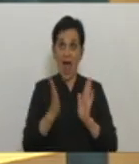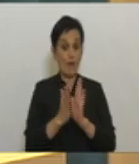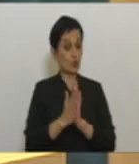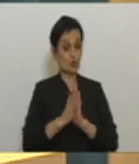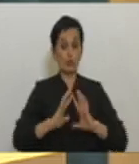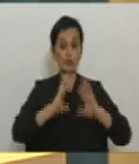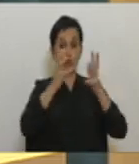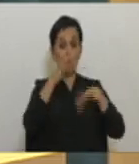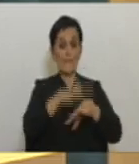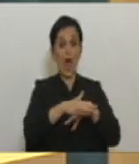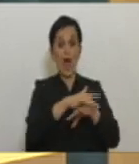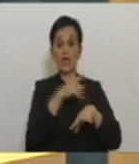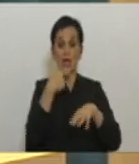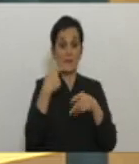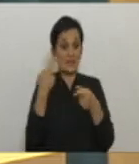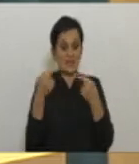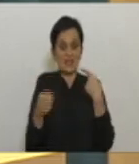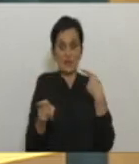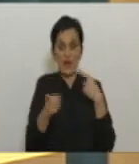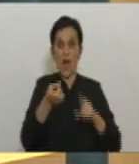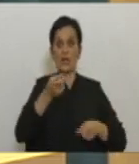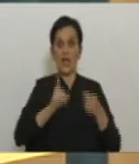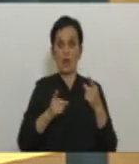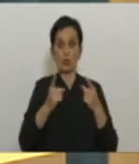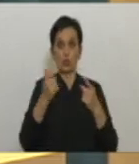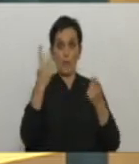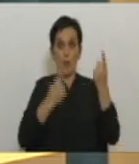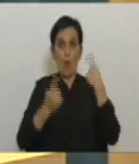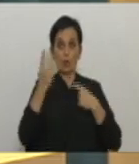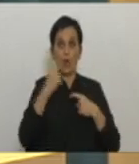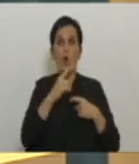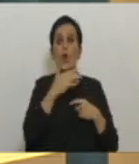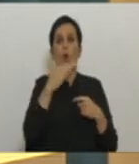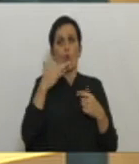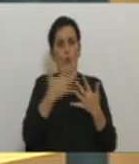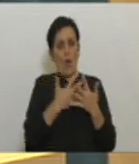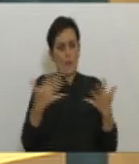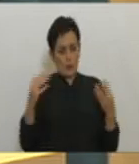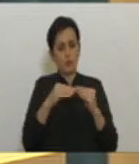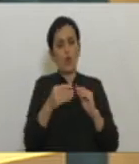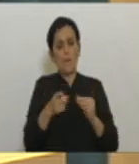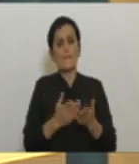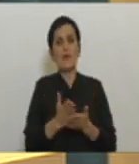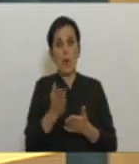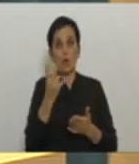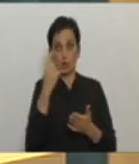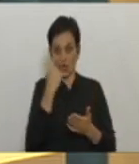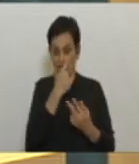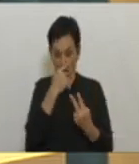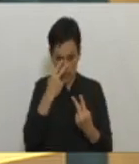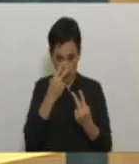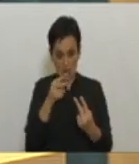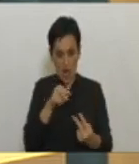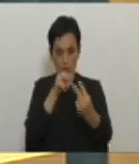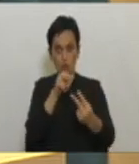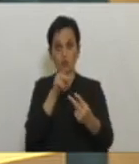სოფლიო ბანკი გეუბნება აბსოლუტურად სხვა რეალური მონაცემები გეუბნება მაგრამ უამრავი პრობლემა რჩება ამ მიმართულებით ამას ხო თვალი უნდა გაუსწოროთ და ვთქვათ